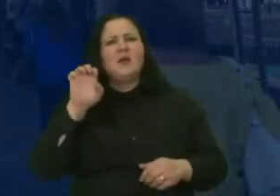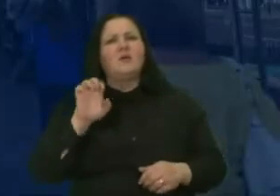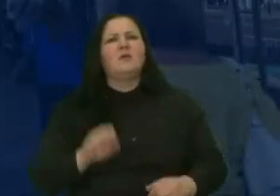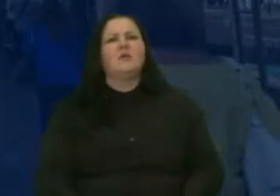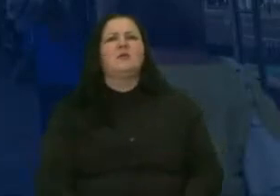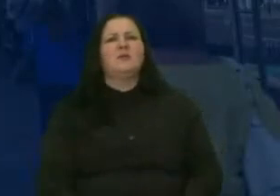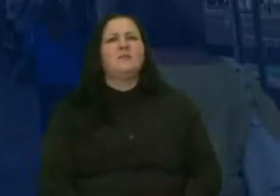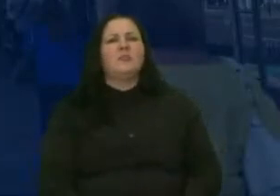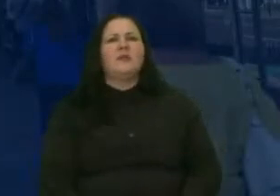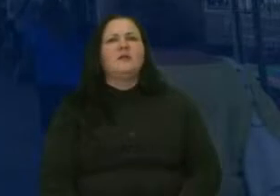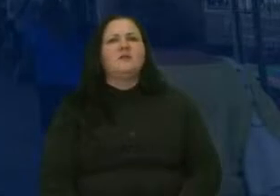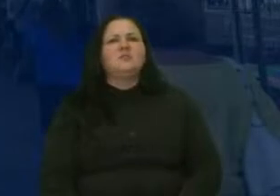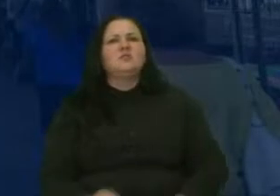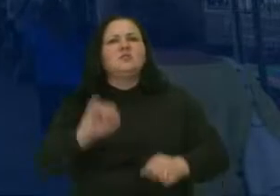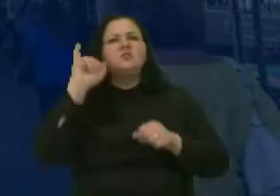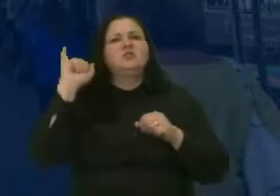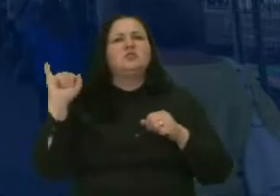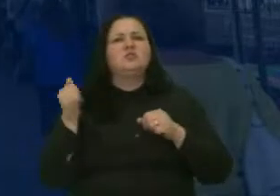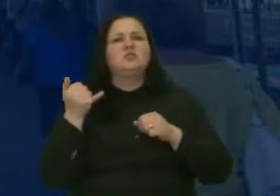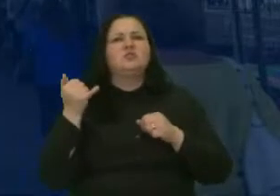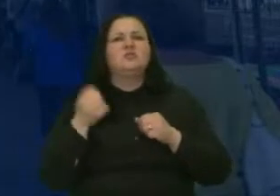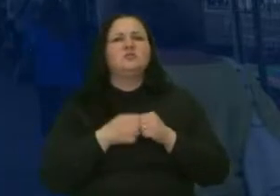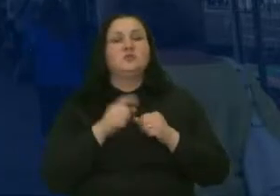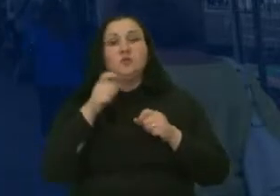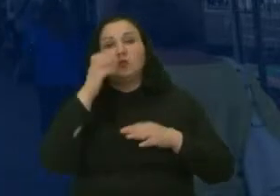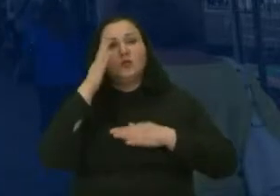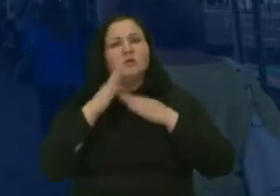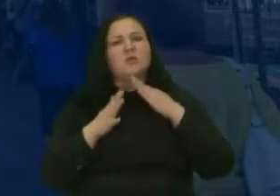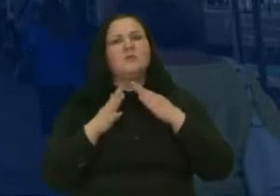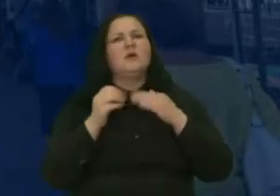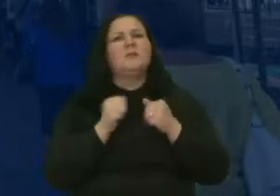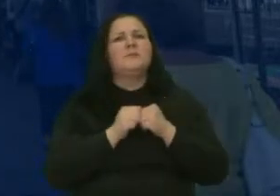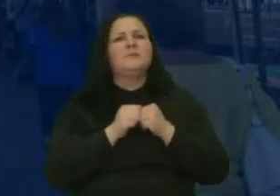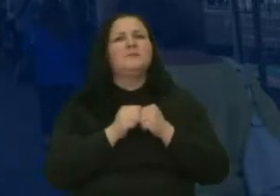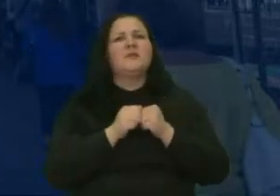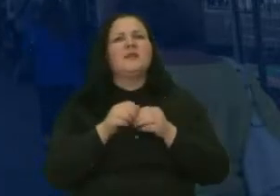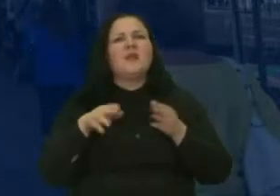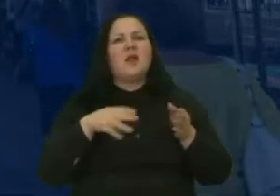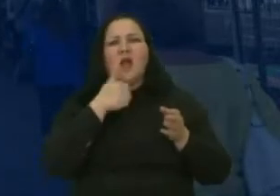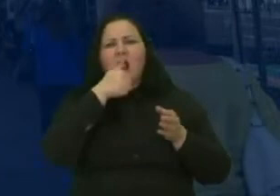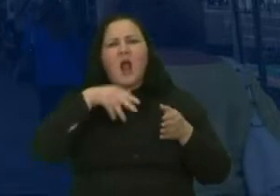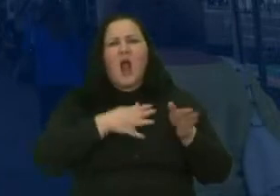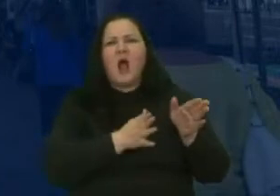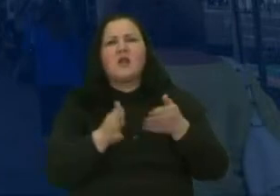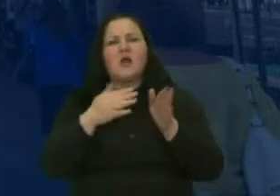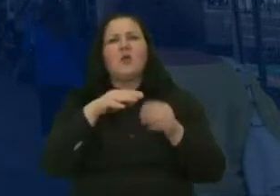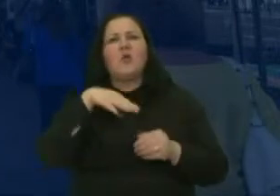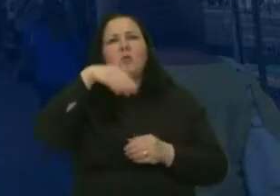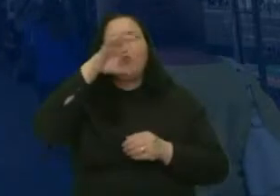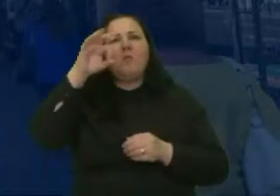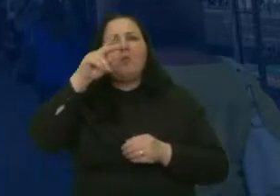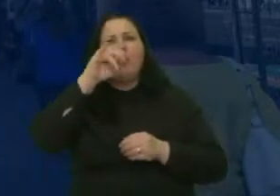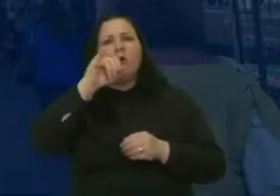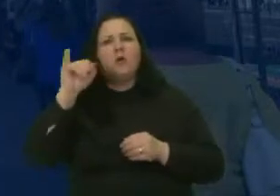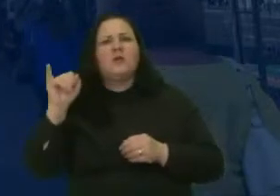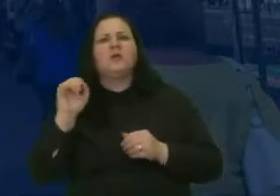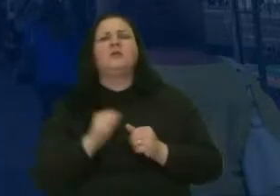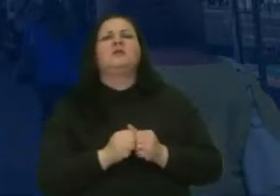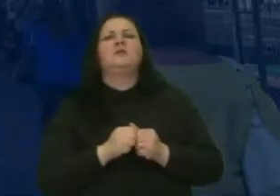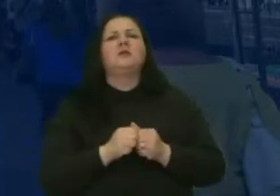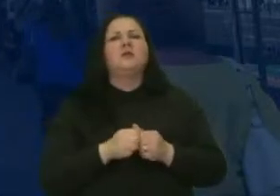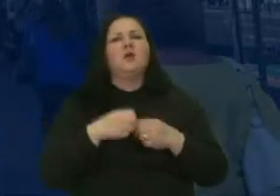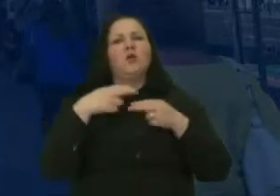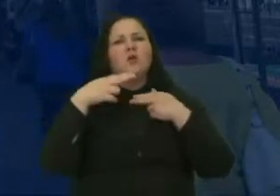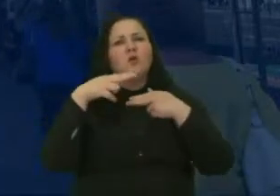îmi îmi amintesc și nu în ultimul rând canalul Morii lucru pe care și dumneavoastră l ați cerut de multe ori